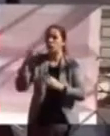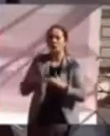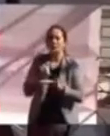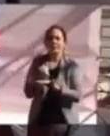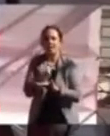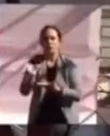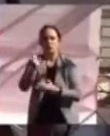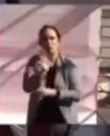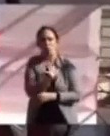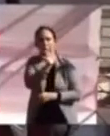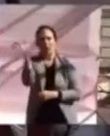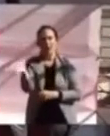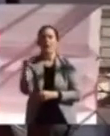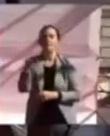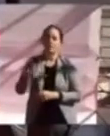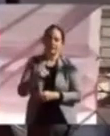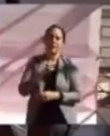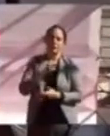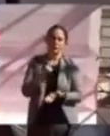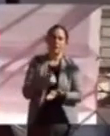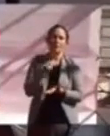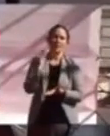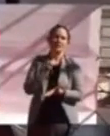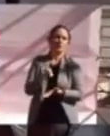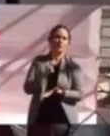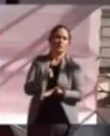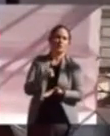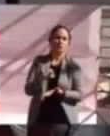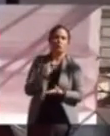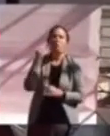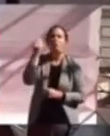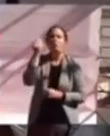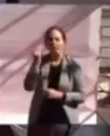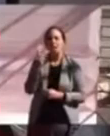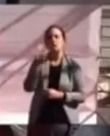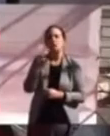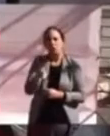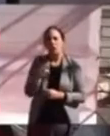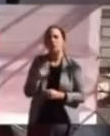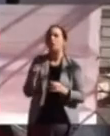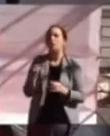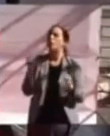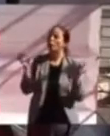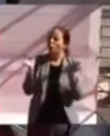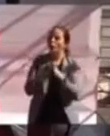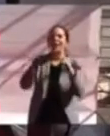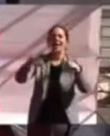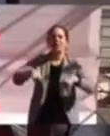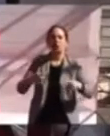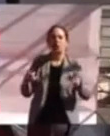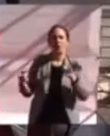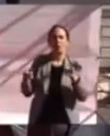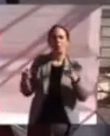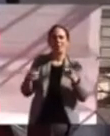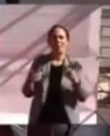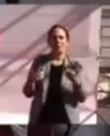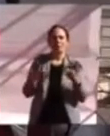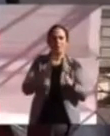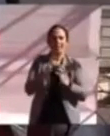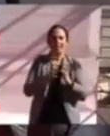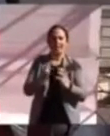sia importante questa cosa e penso anch'io che questo elemento non vada sprecato e aggiungo per chiudere